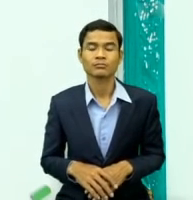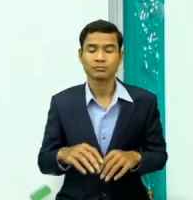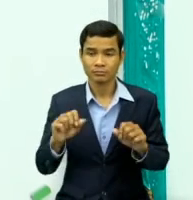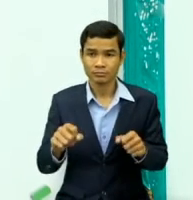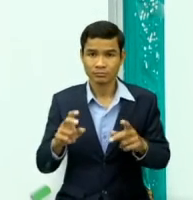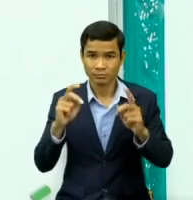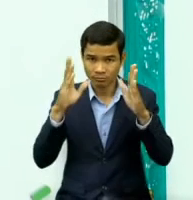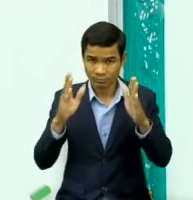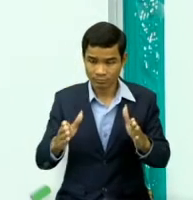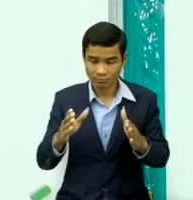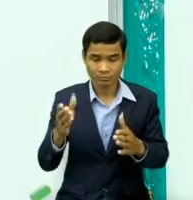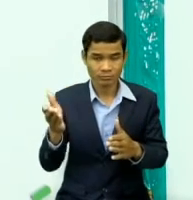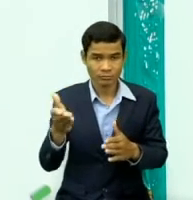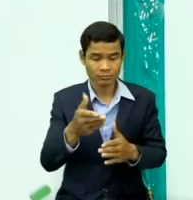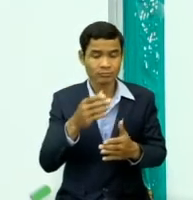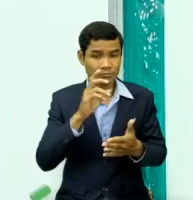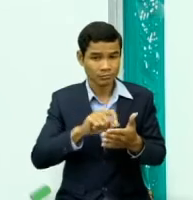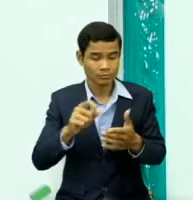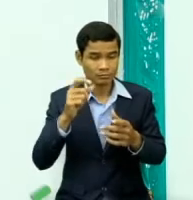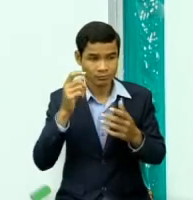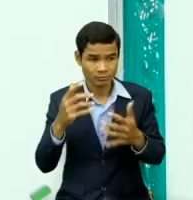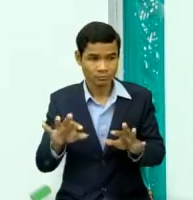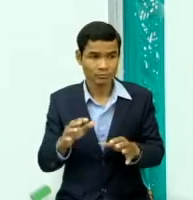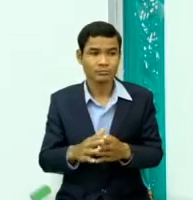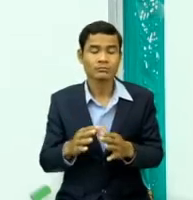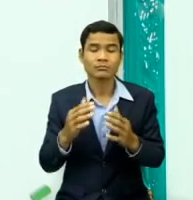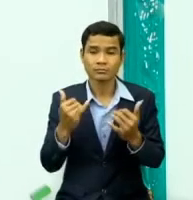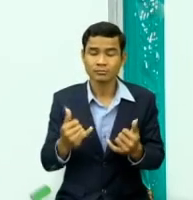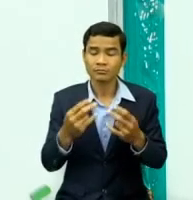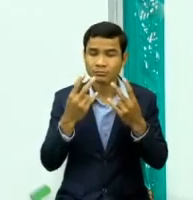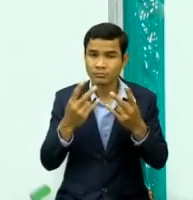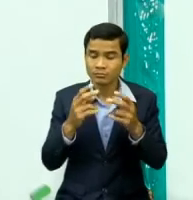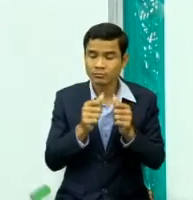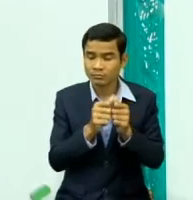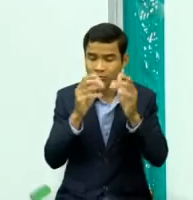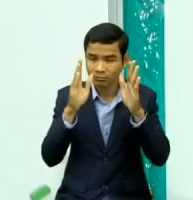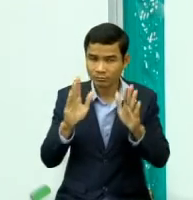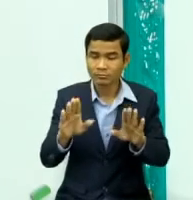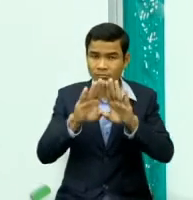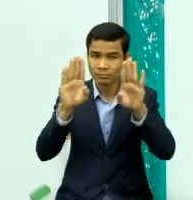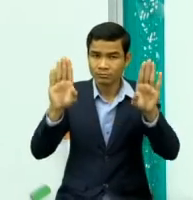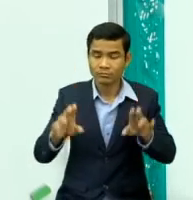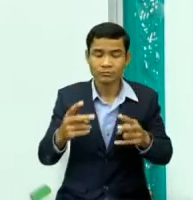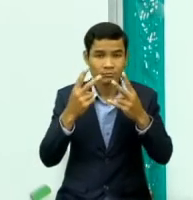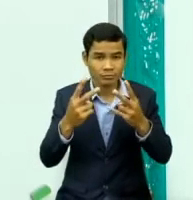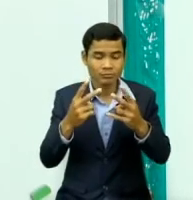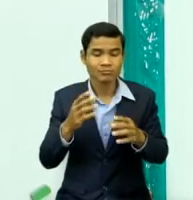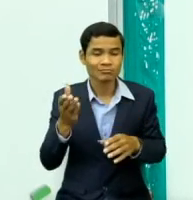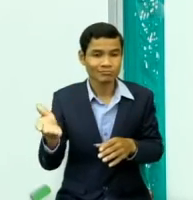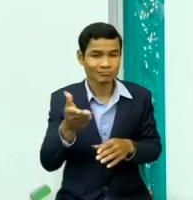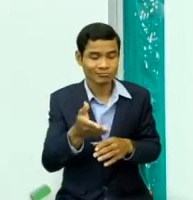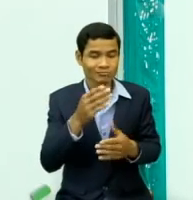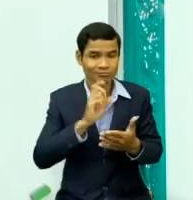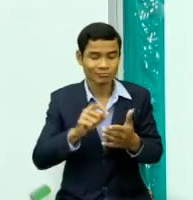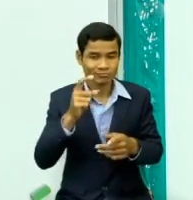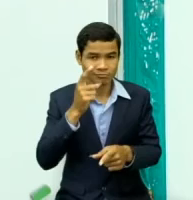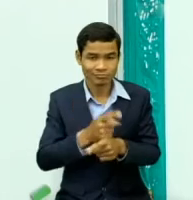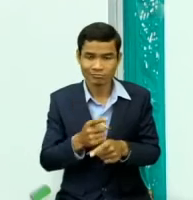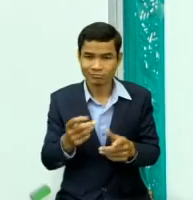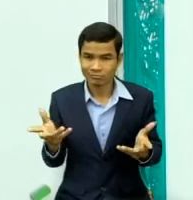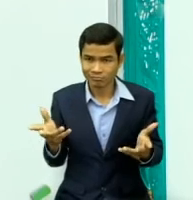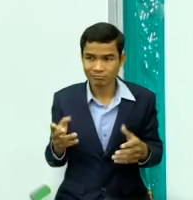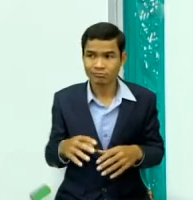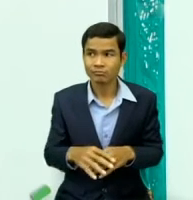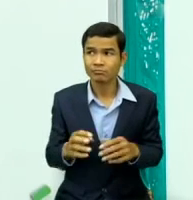chà nè cừu cất tha con sẽ xếp ban đôi rồi hai một tiếng to cho mình nè cừu từng ở khné thả ca ca sẽ xếp được bà con ban trầm tay hai đi